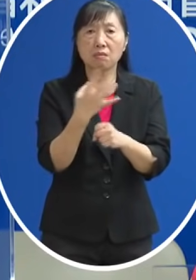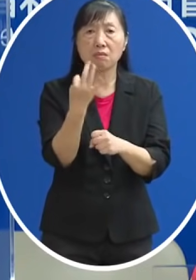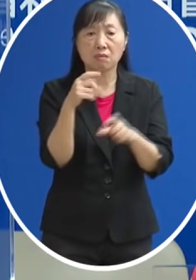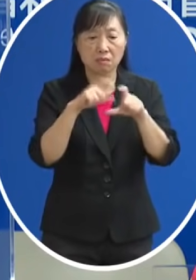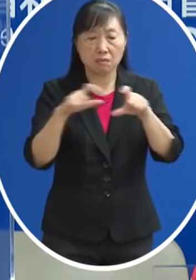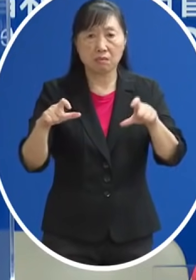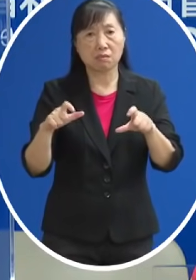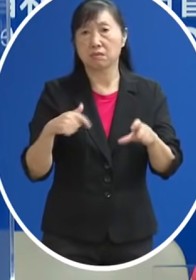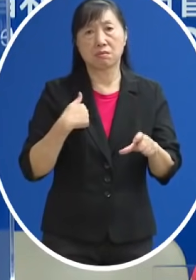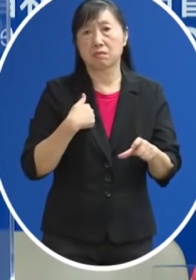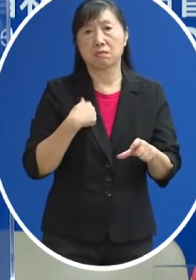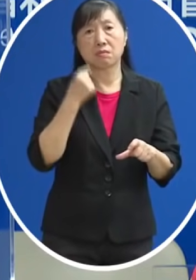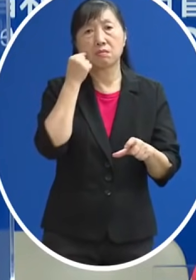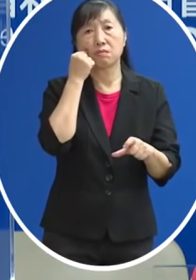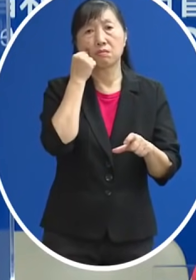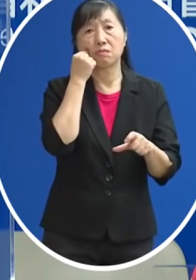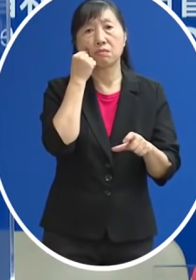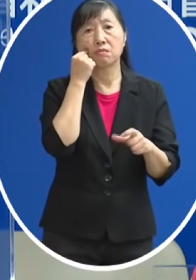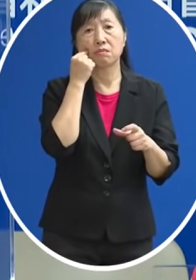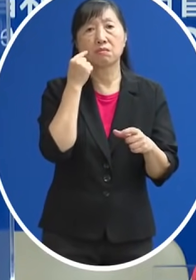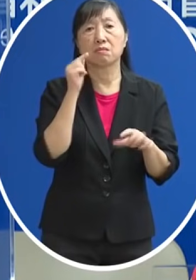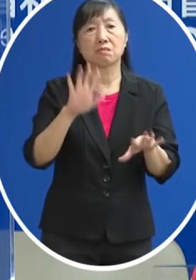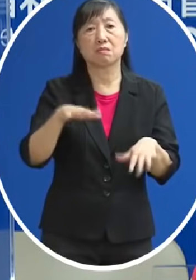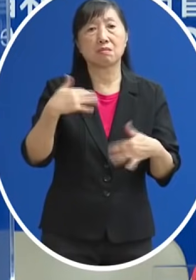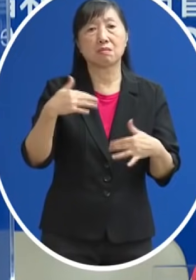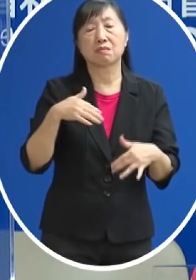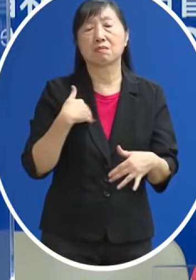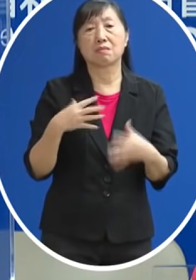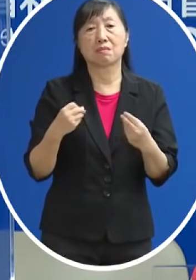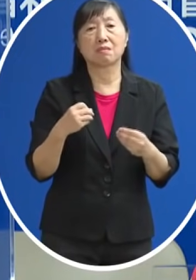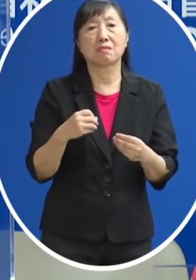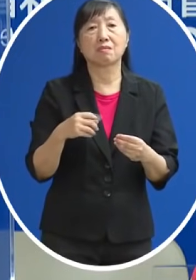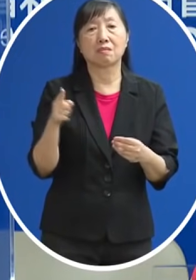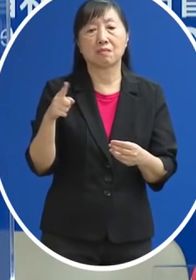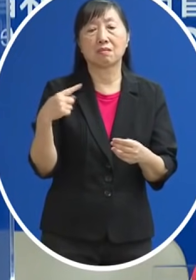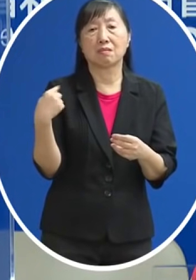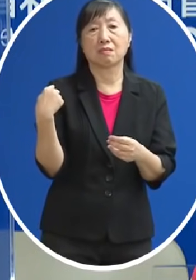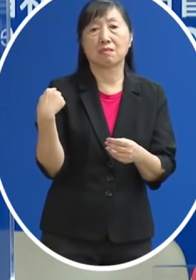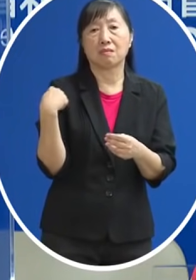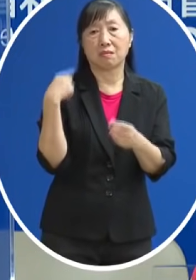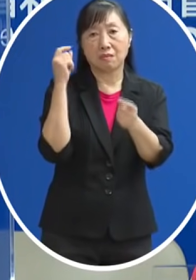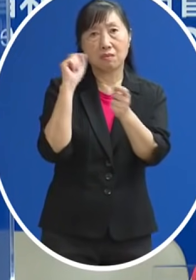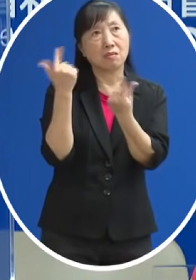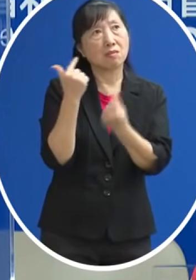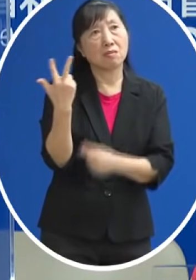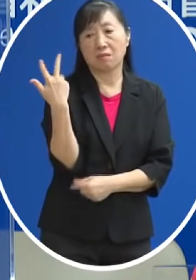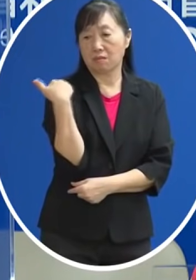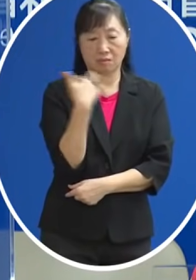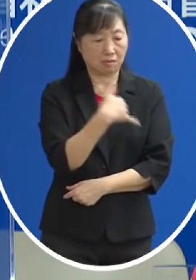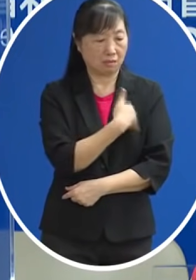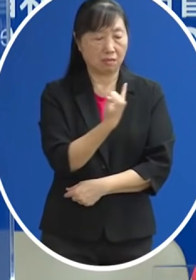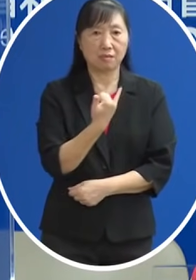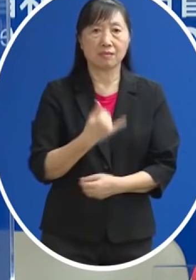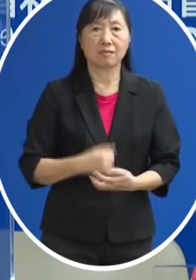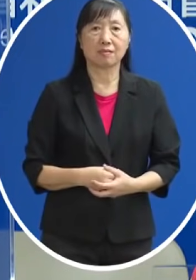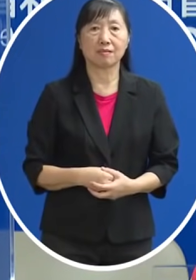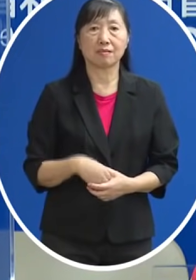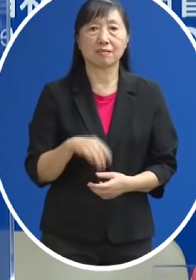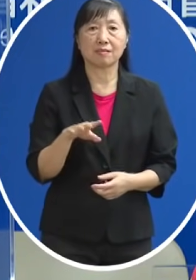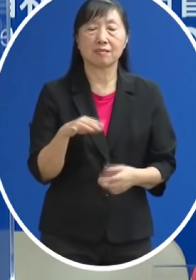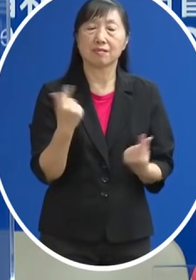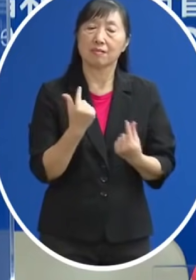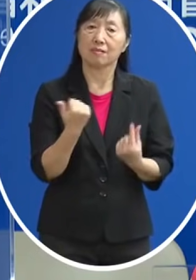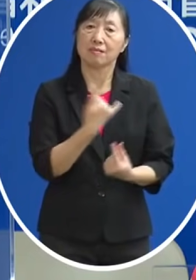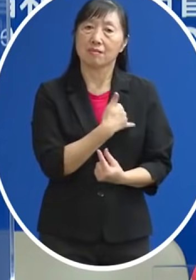到现在还没有办法完全的掌握。好，那最近好像他们在上个礼拜六，应该礼拜